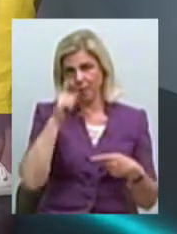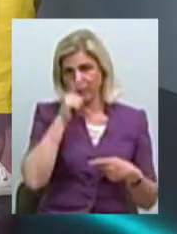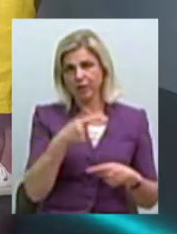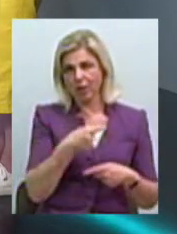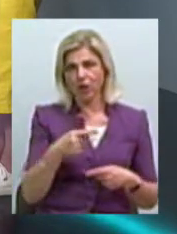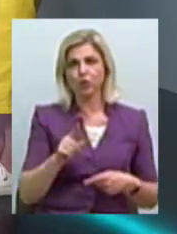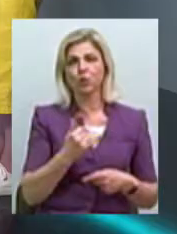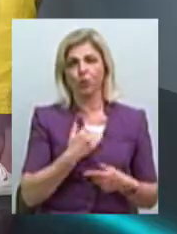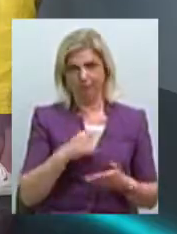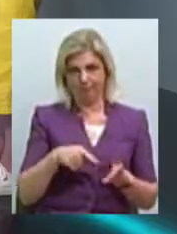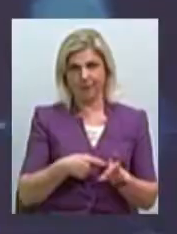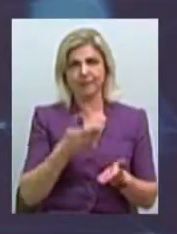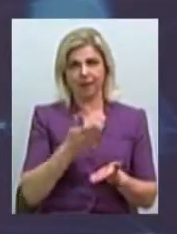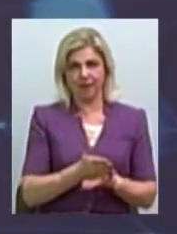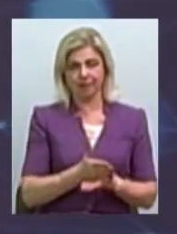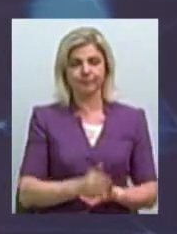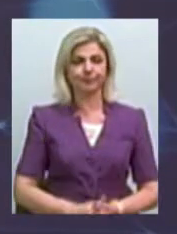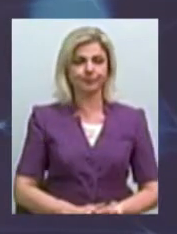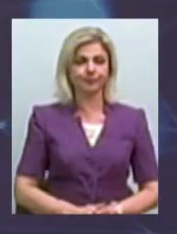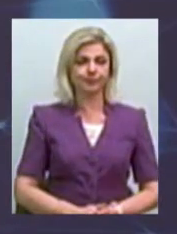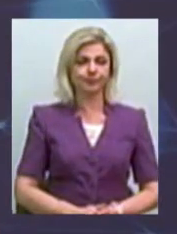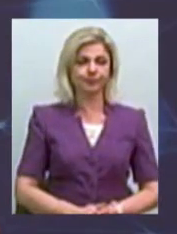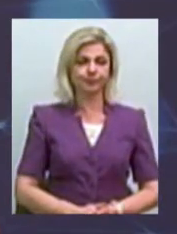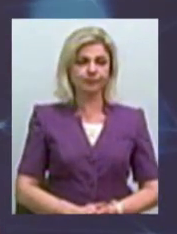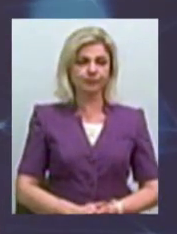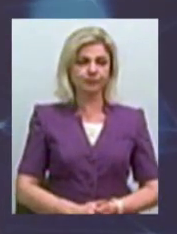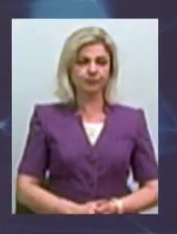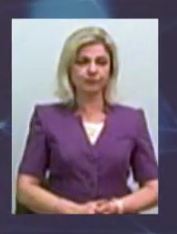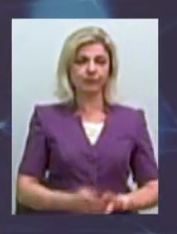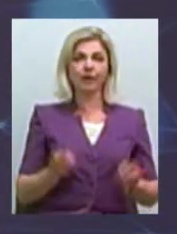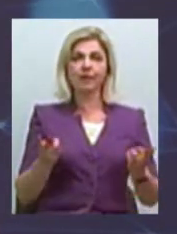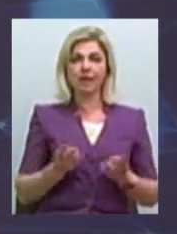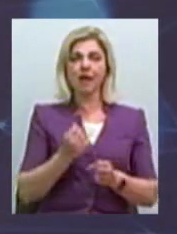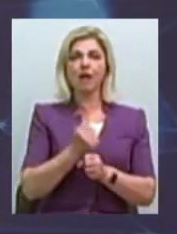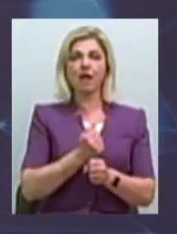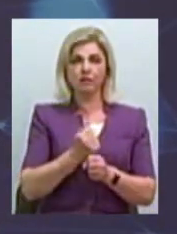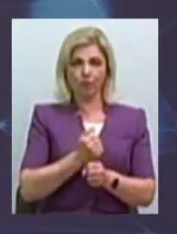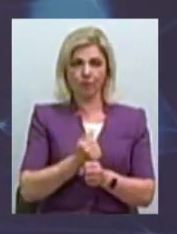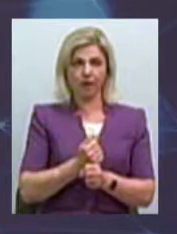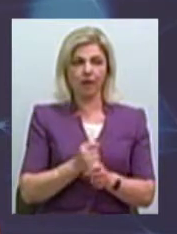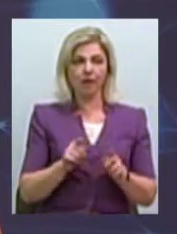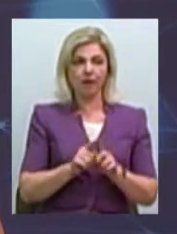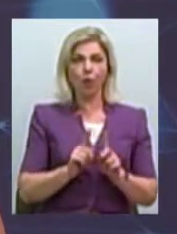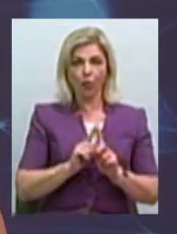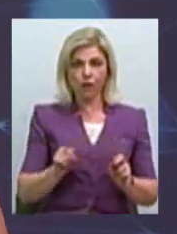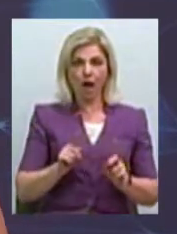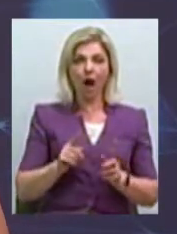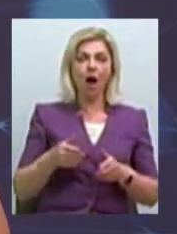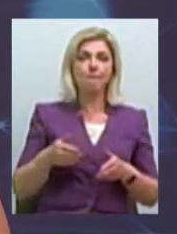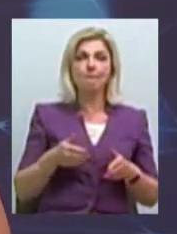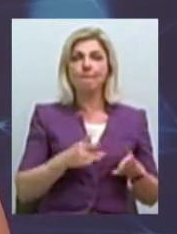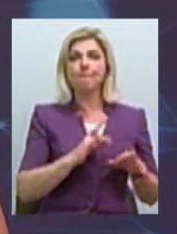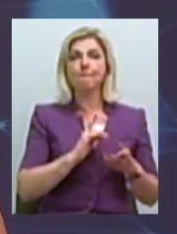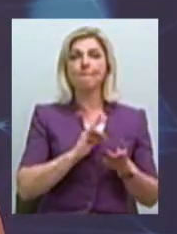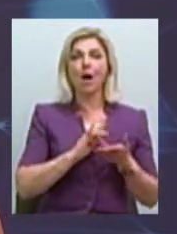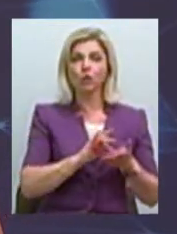нас, ну, в місті є, да? Не будемо приховувати це. Треба розробляти такі унікальні маршрути, створювати